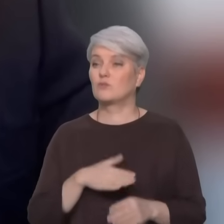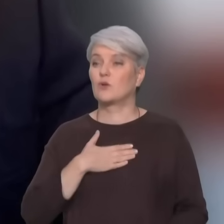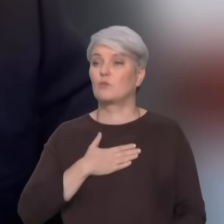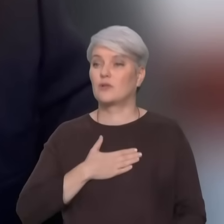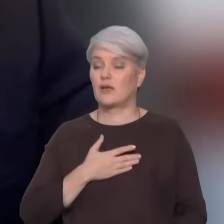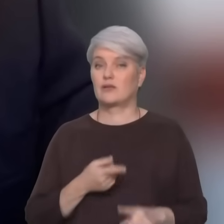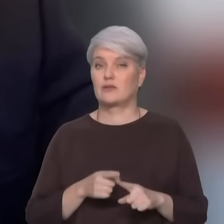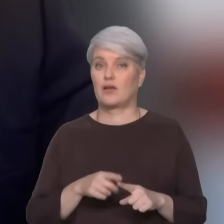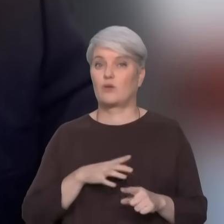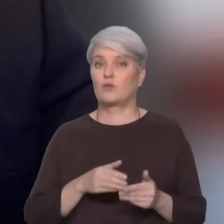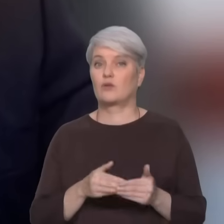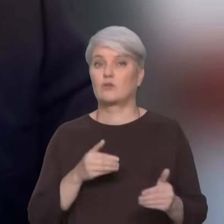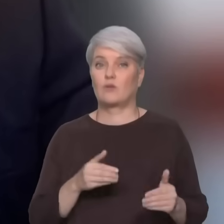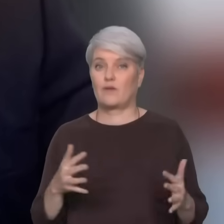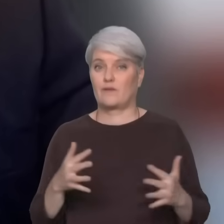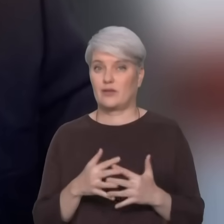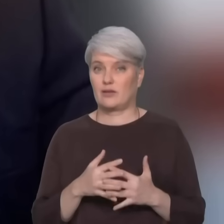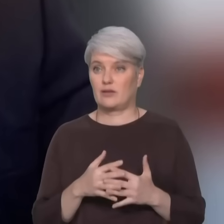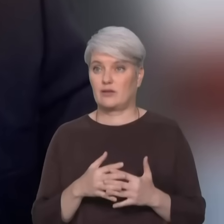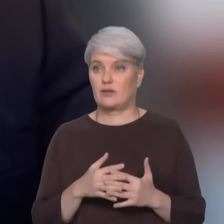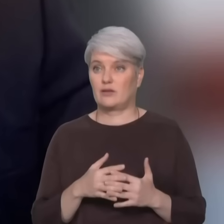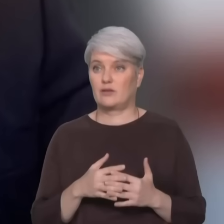прийнятні, яка була до війни,